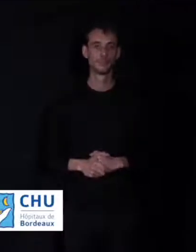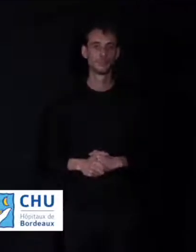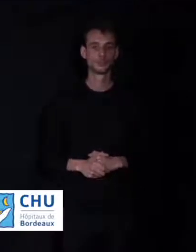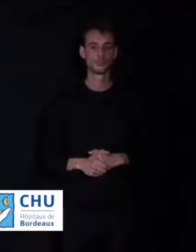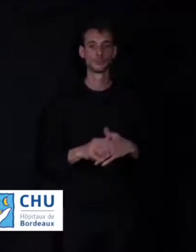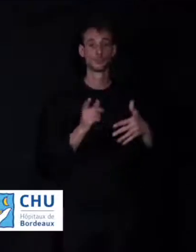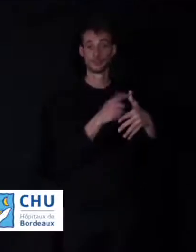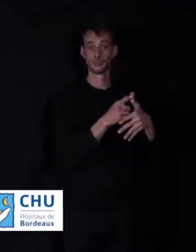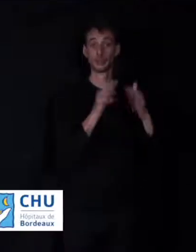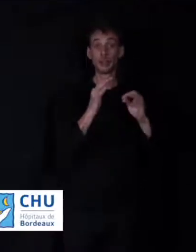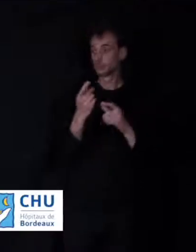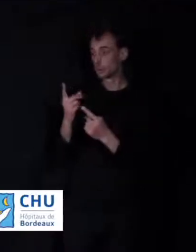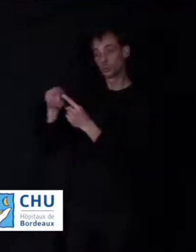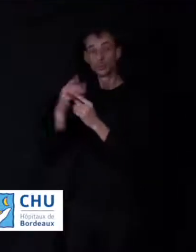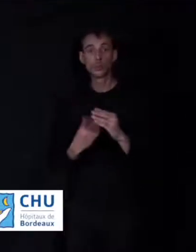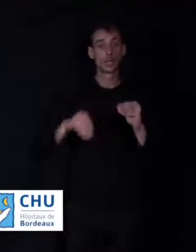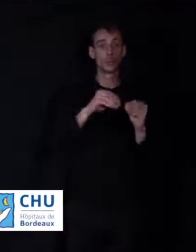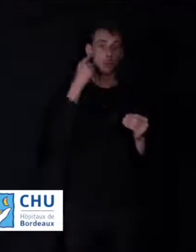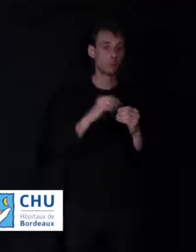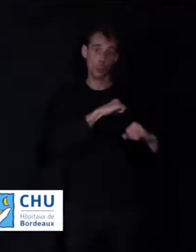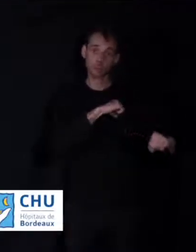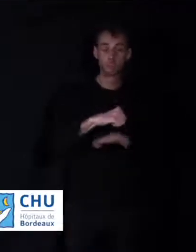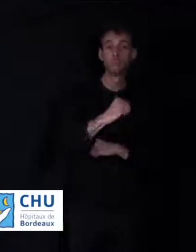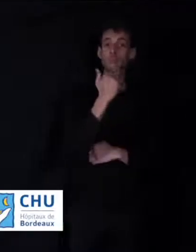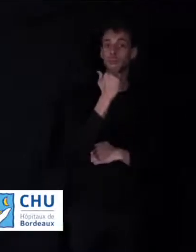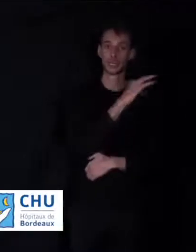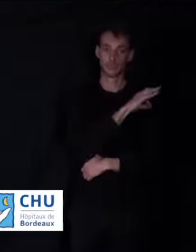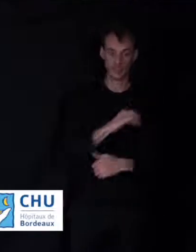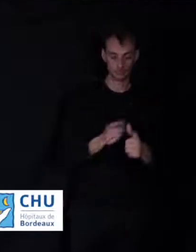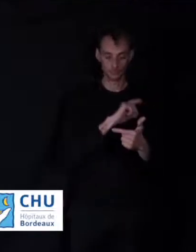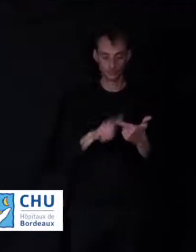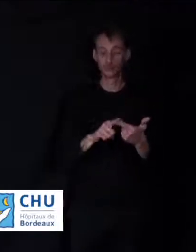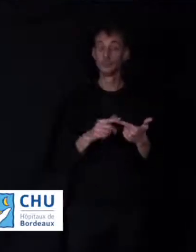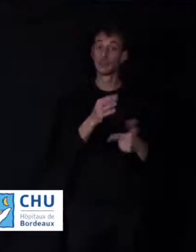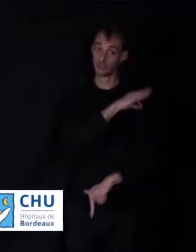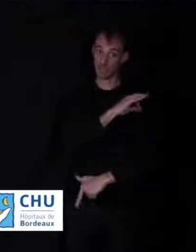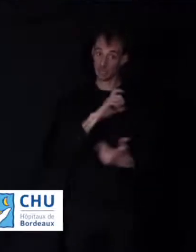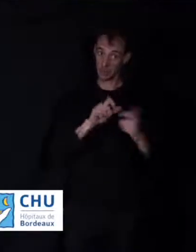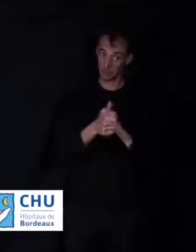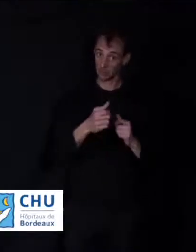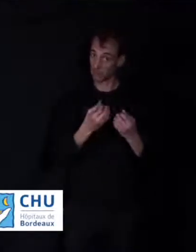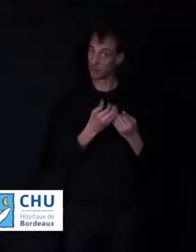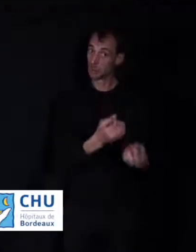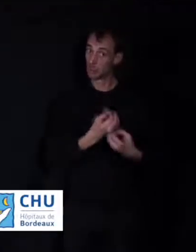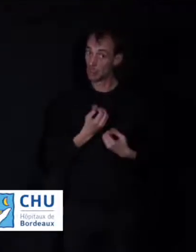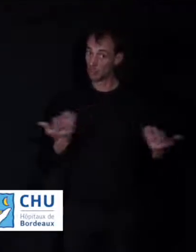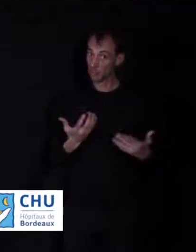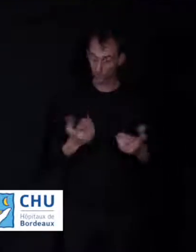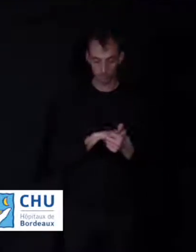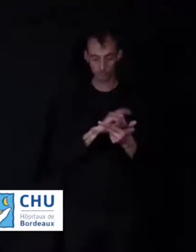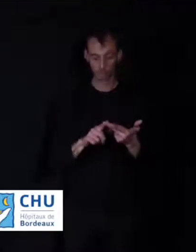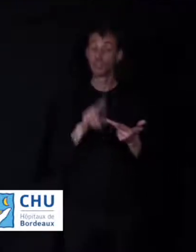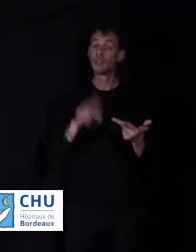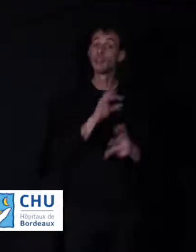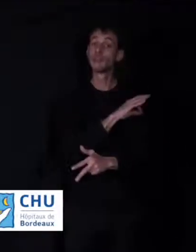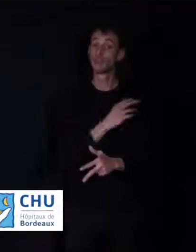Les adjuvants, les effets secondaires des vaccins, est-ce qu'un vaccin est 100% efficace ou pas,